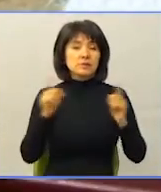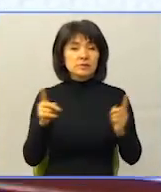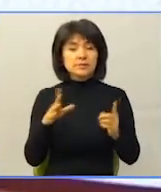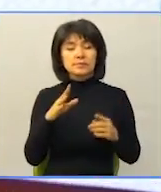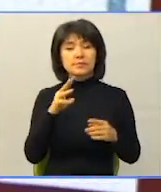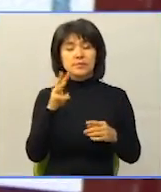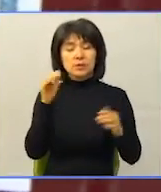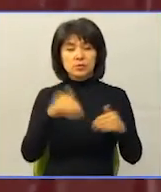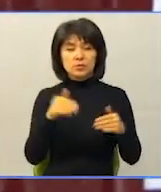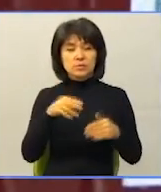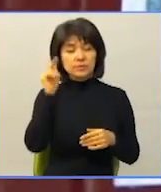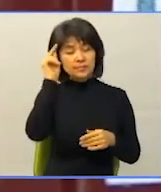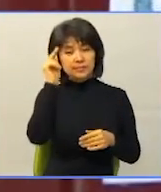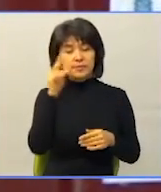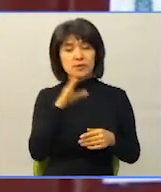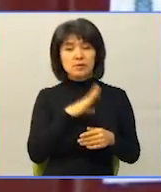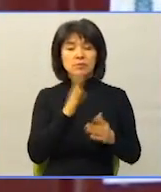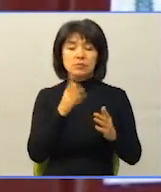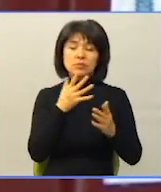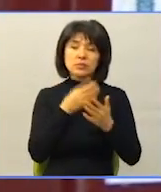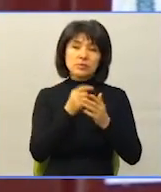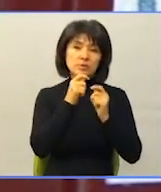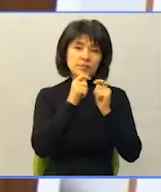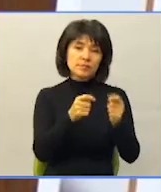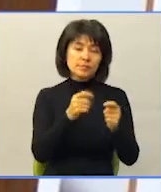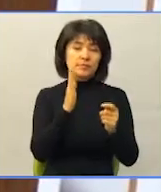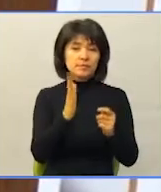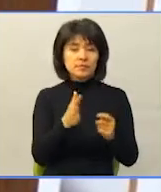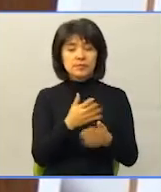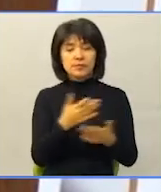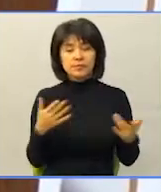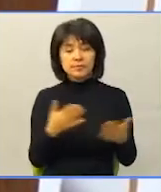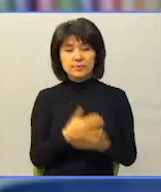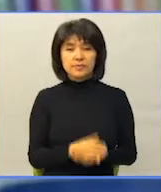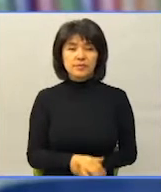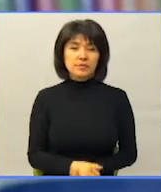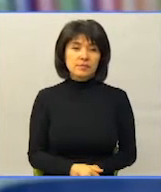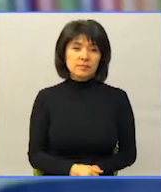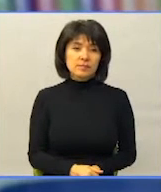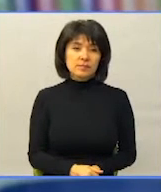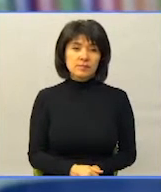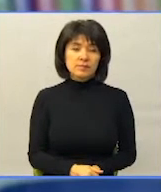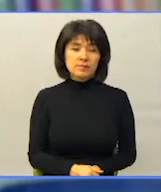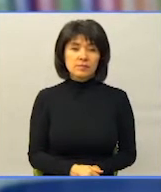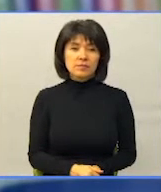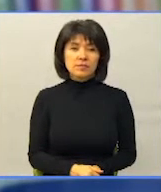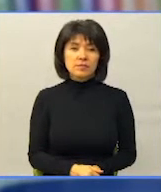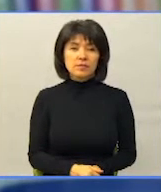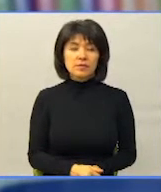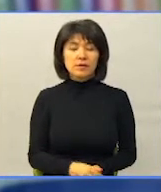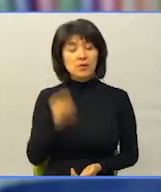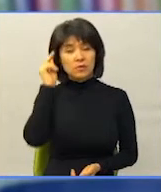студент, магистранттарына өз марапаттарын табыстайды. Онлайн байқау бірнеше кезеңнен өтті. Оқушының жалпы